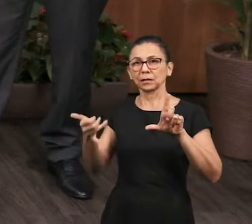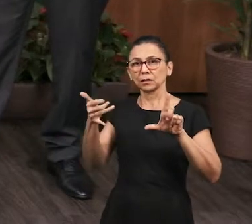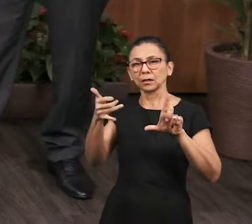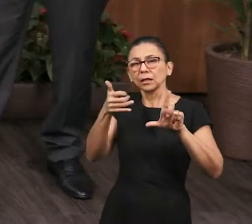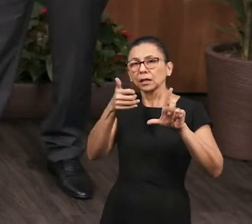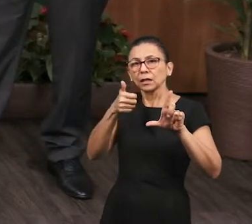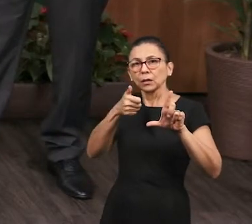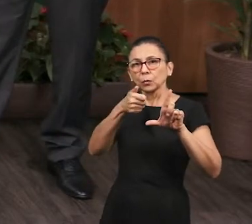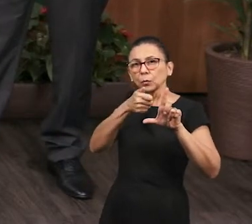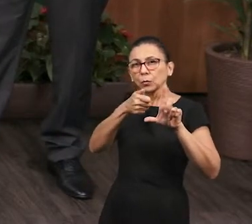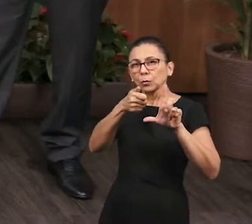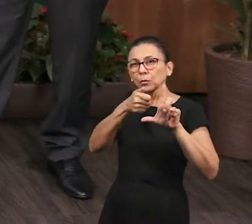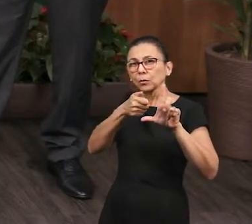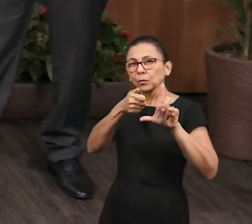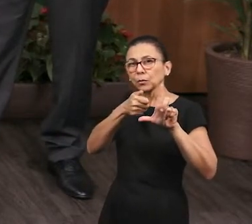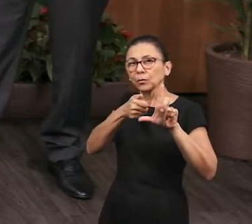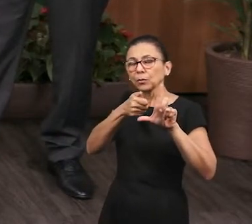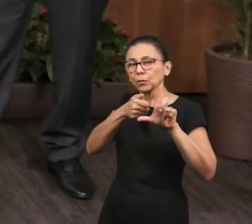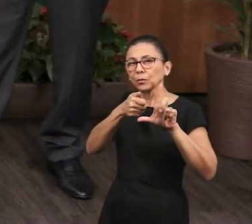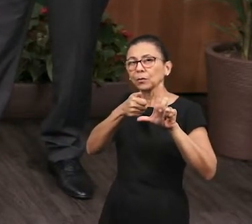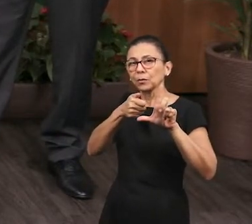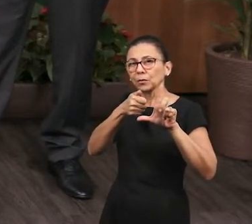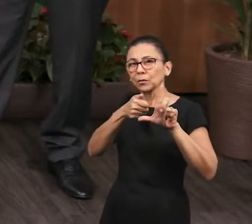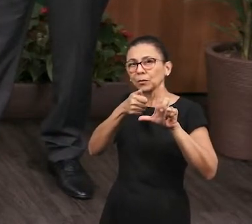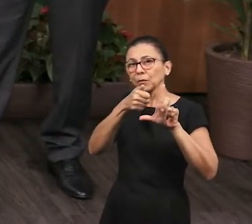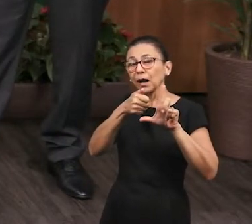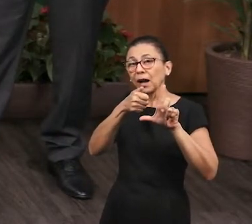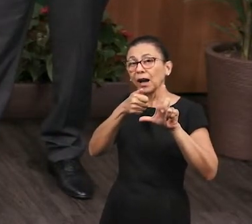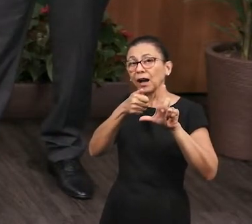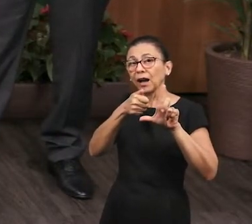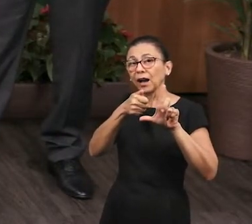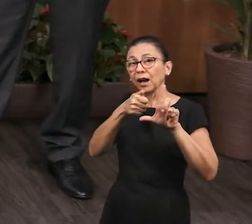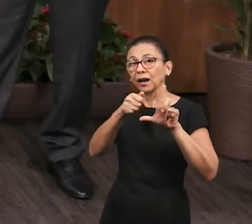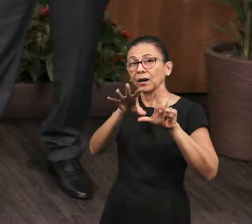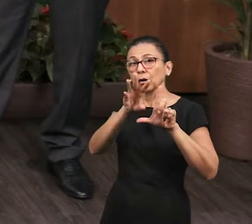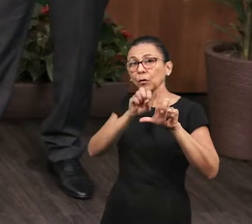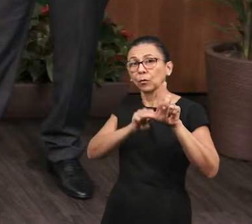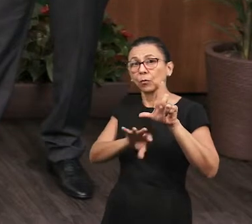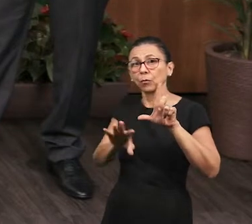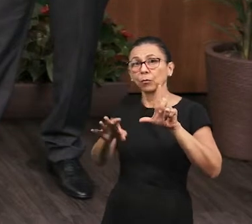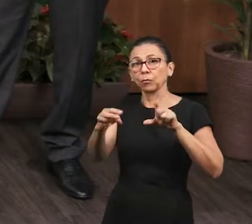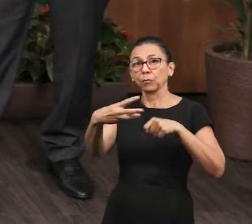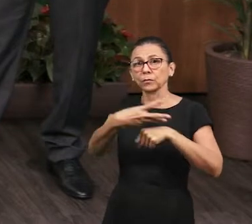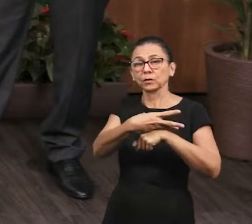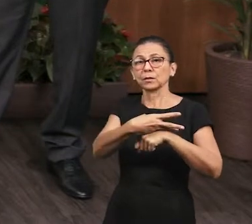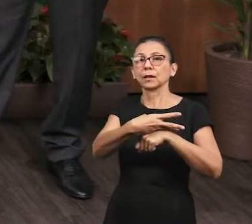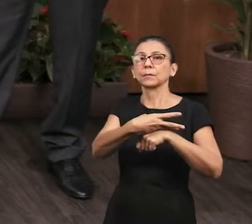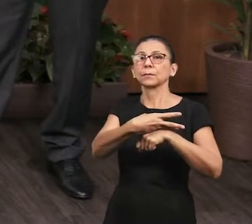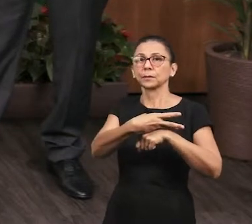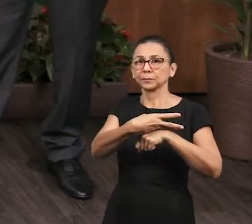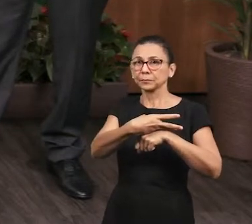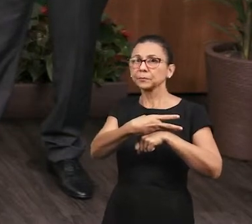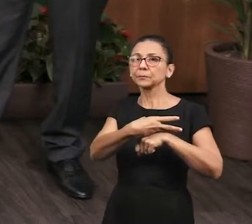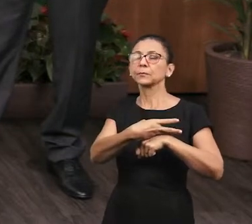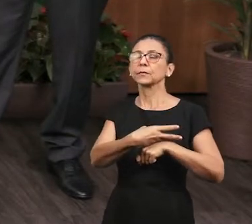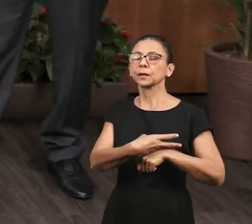расположен QR-код. Вы можете приблизить камеру своего телефона, и откроется номер телефона на WhatsApp,